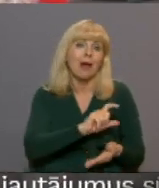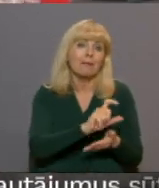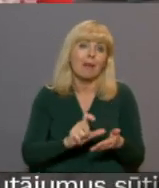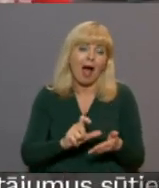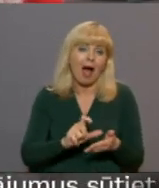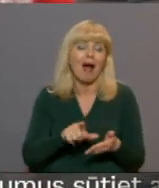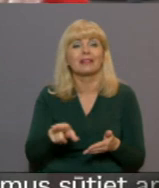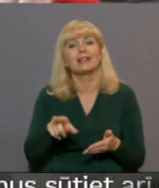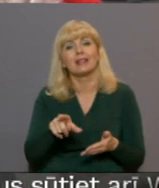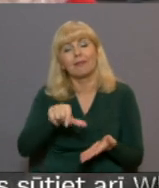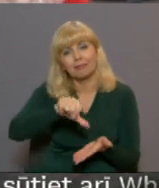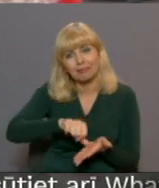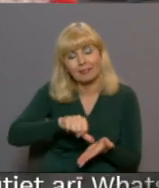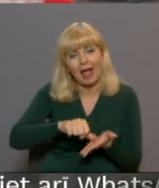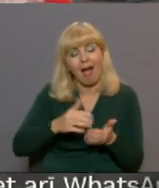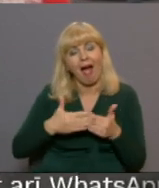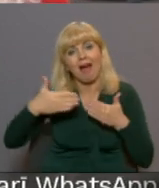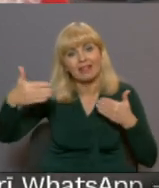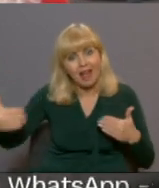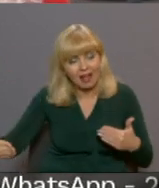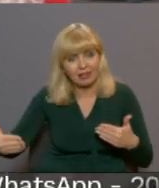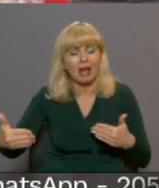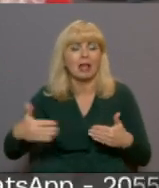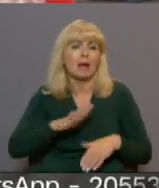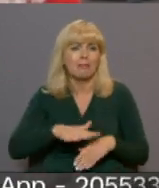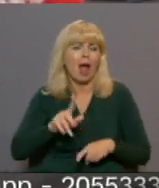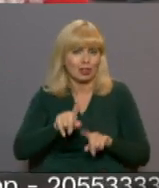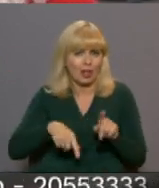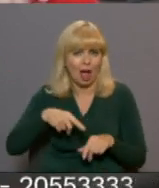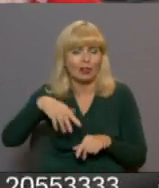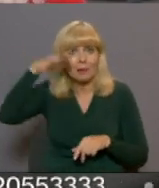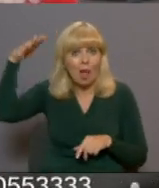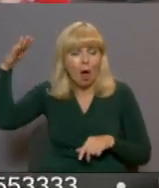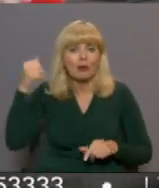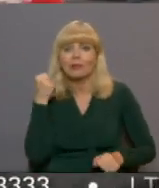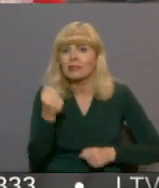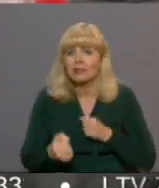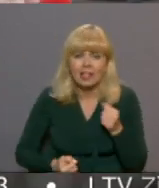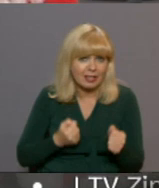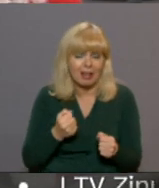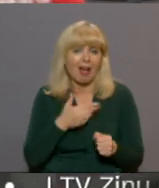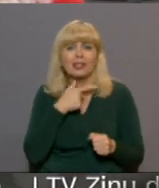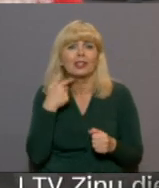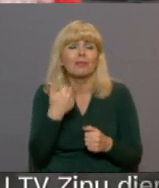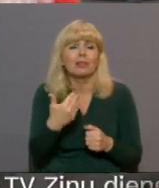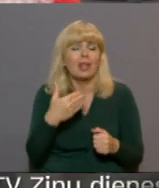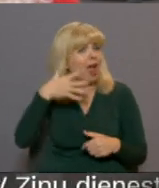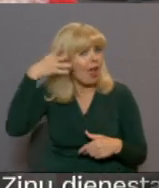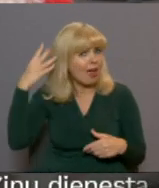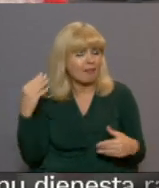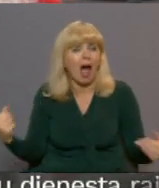attālināt. Protams, dažreiz ir tā, ka kāds bērni nē, bet pieaugušie skrien klāt, vecīti, es gribu tevi apkamt,